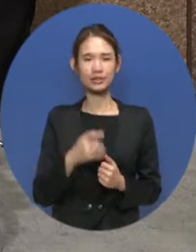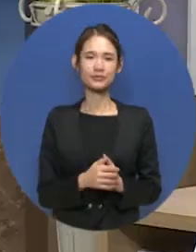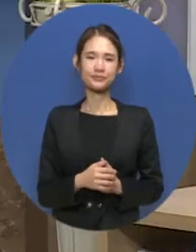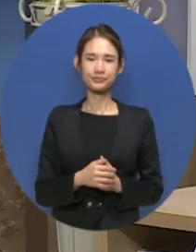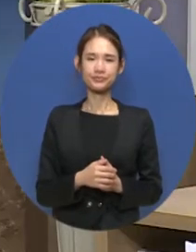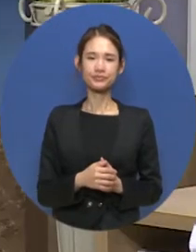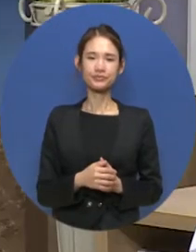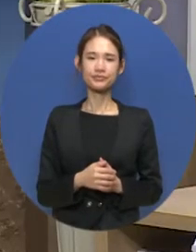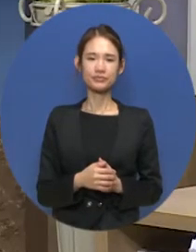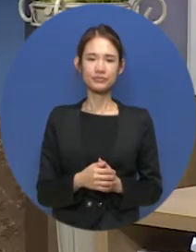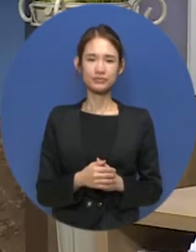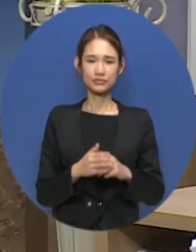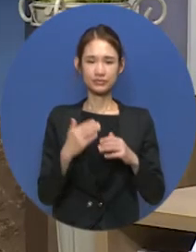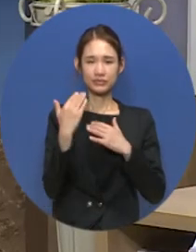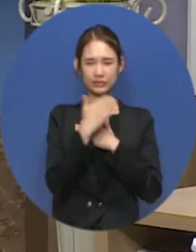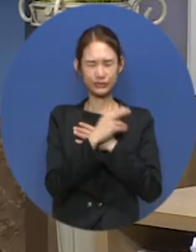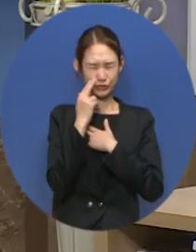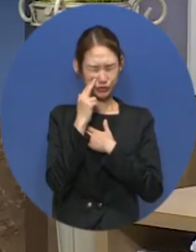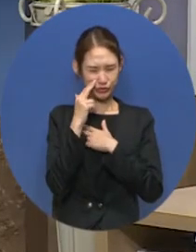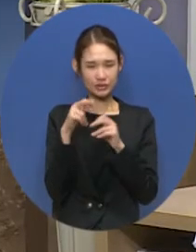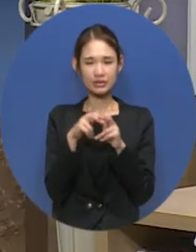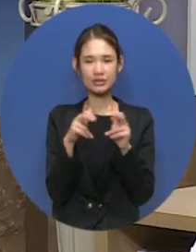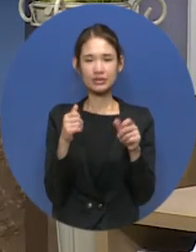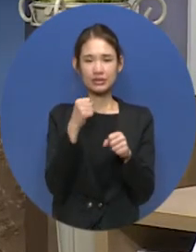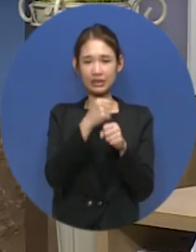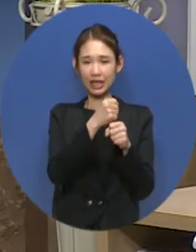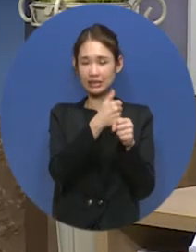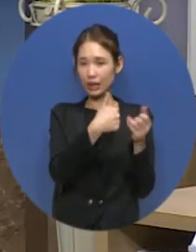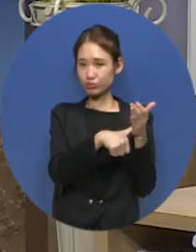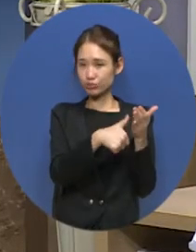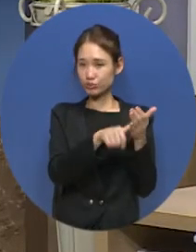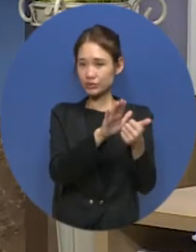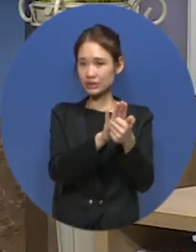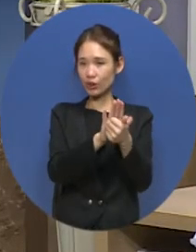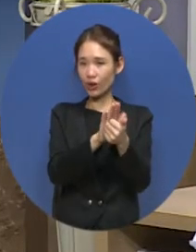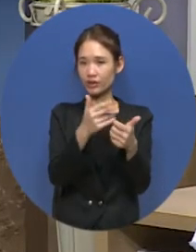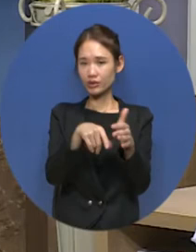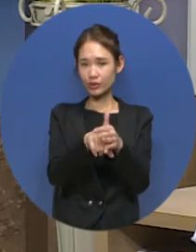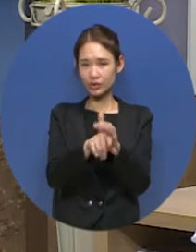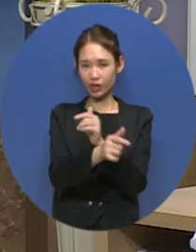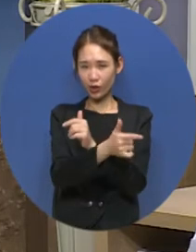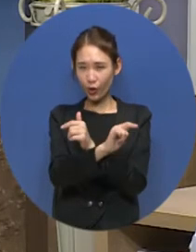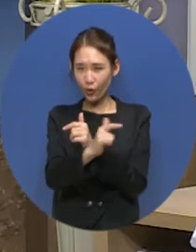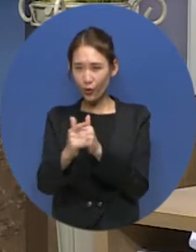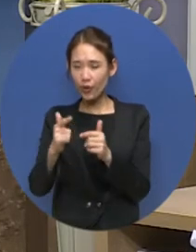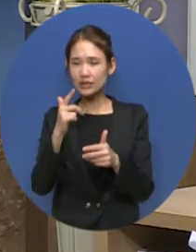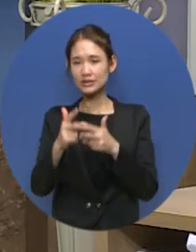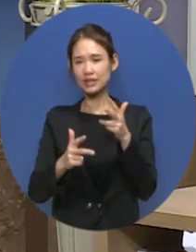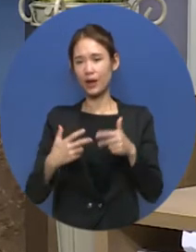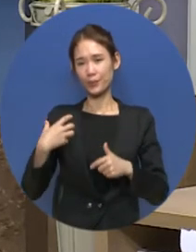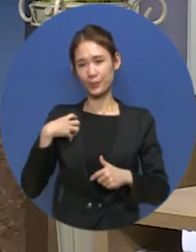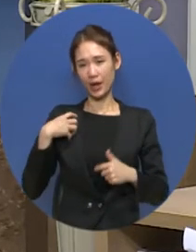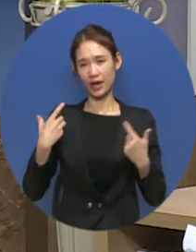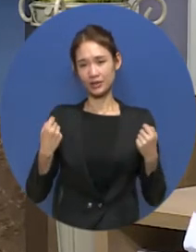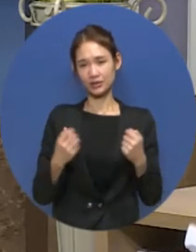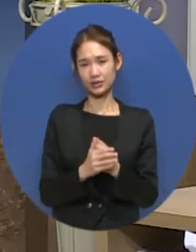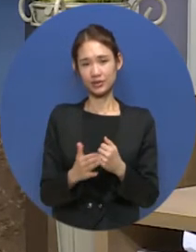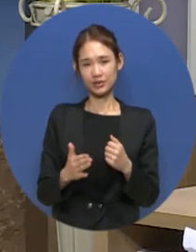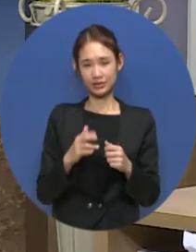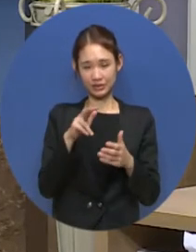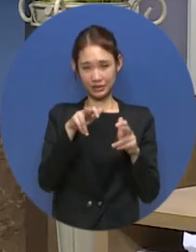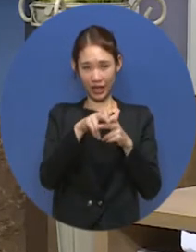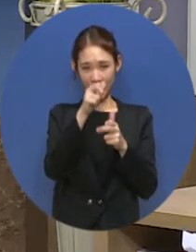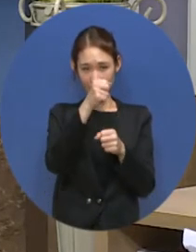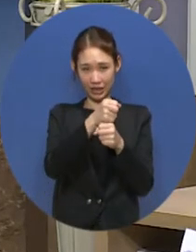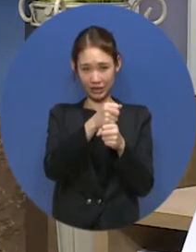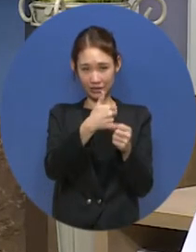하겠습니다. 중증 장애인 생산품 지원을 위해서 또 다양한 사업을 하고 계시는 것으로 알고 있는데요. 장애인 생산품